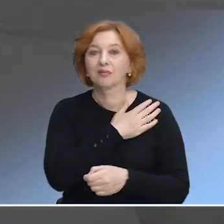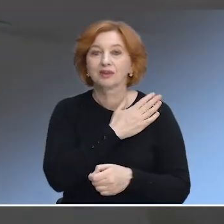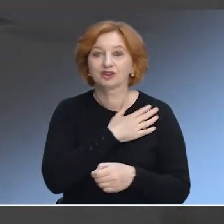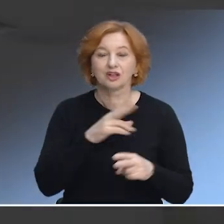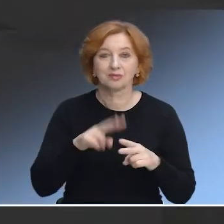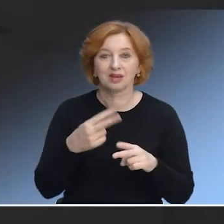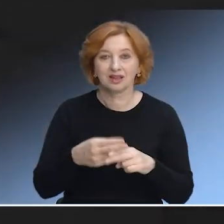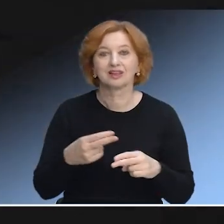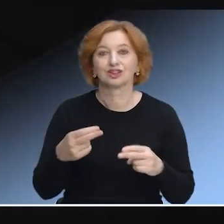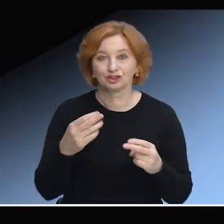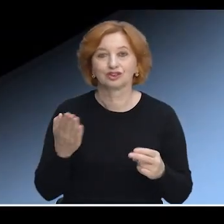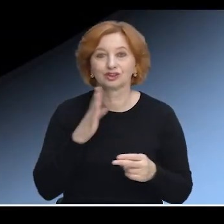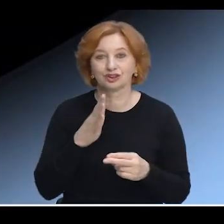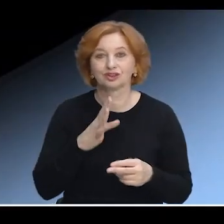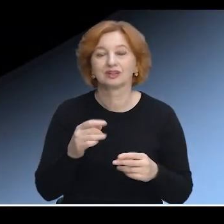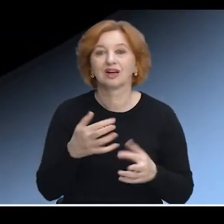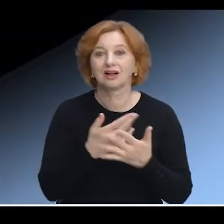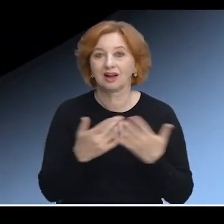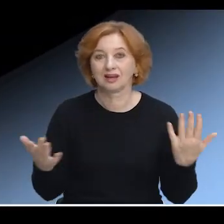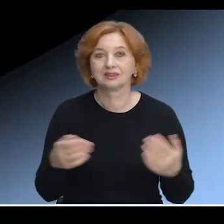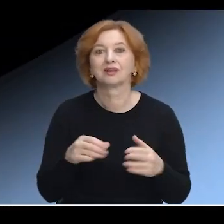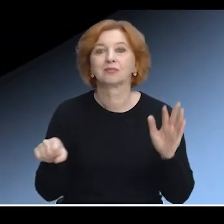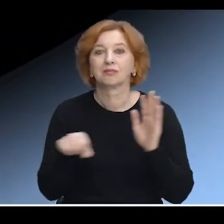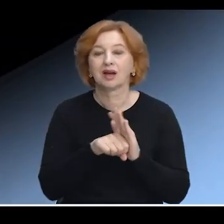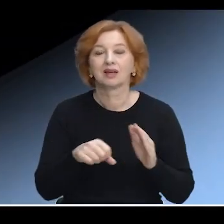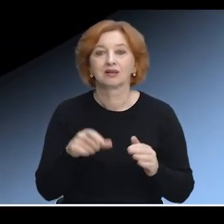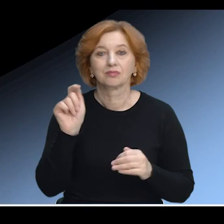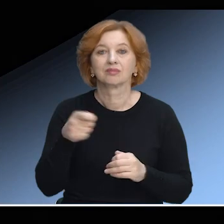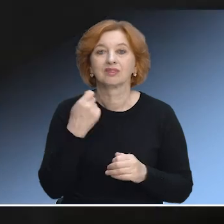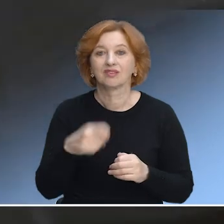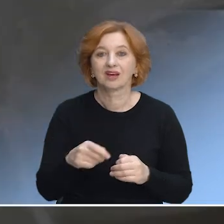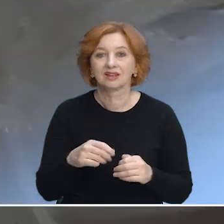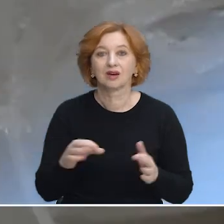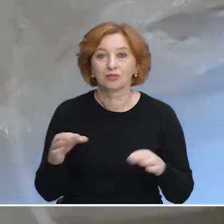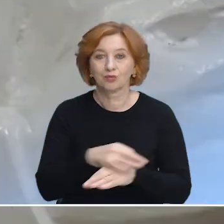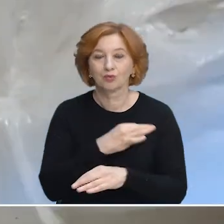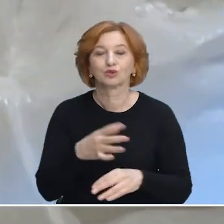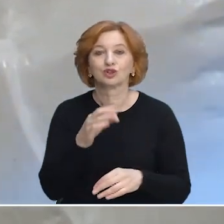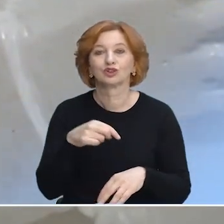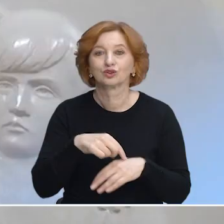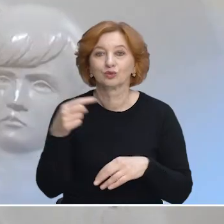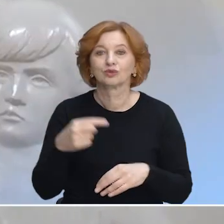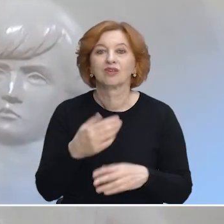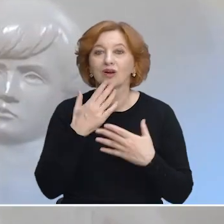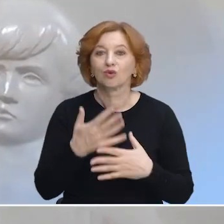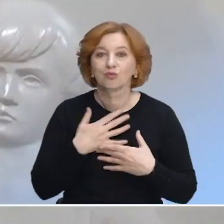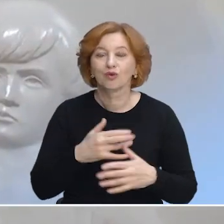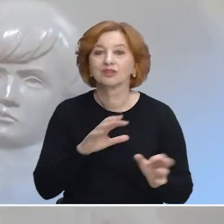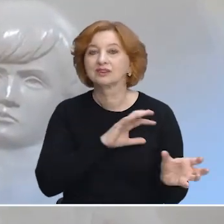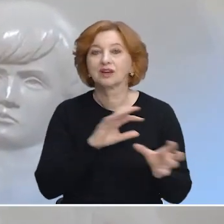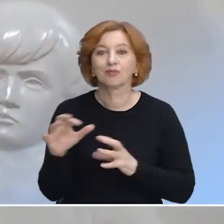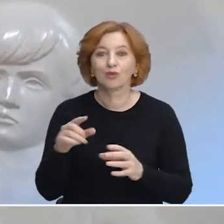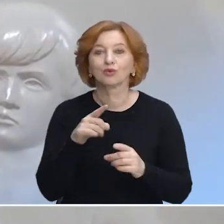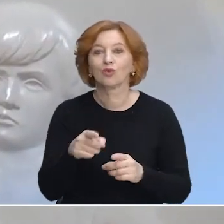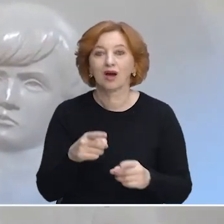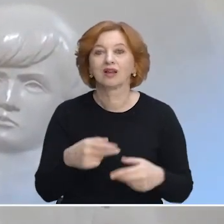Осиповны. Муж и сын погибли на фронте. Но это горе не сломило ее. Всю свою любовь и заботу она обратила